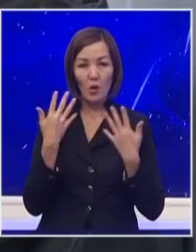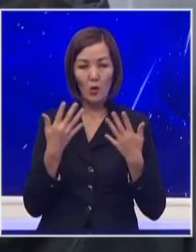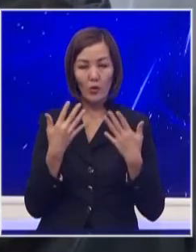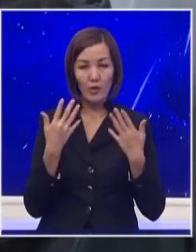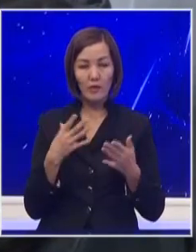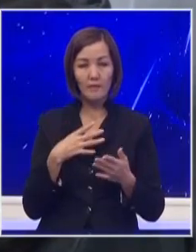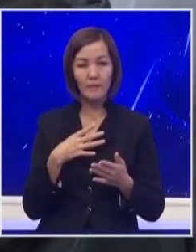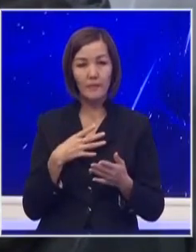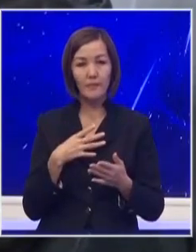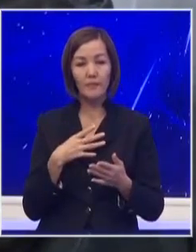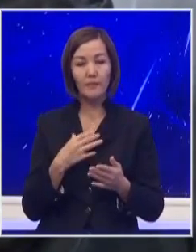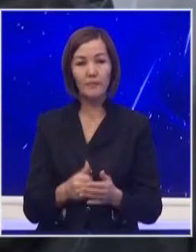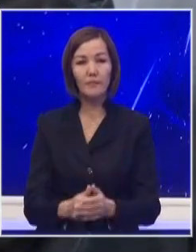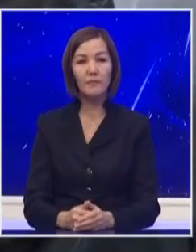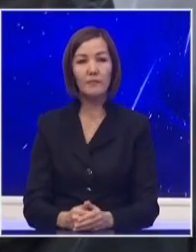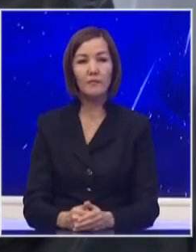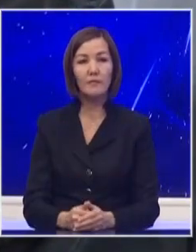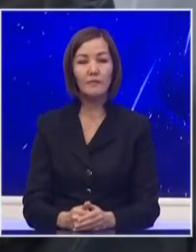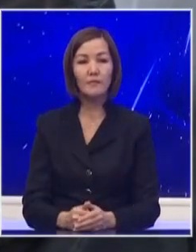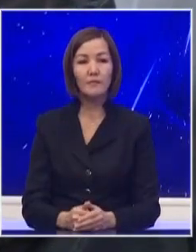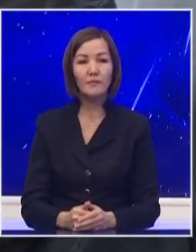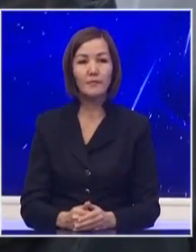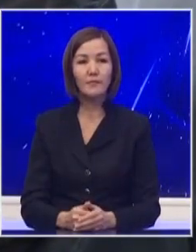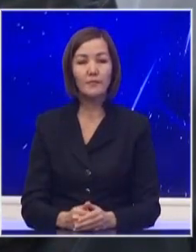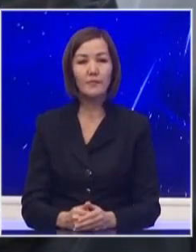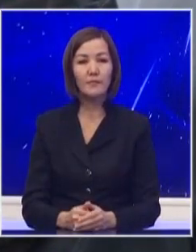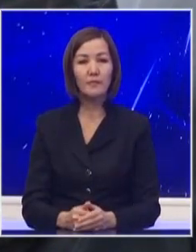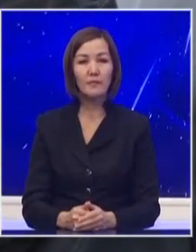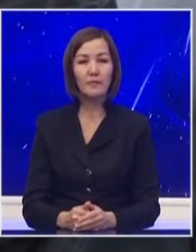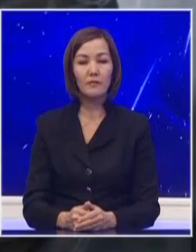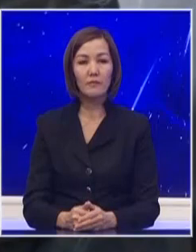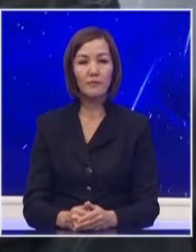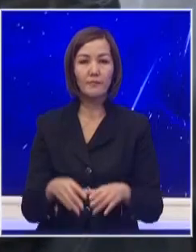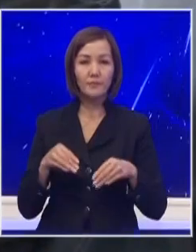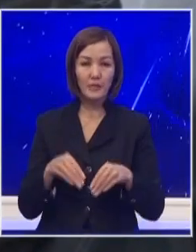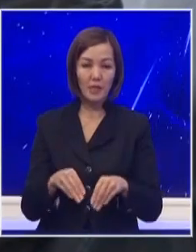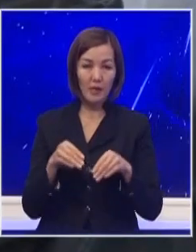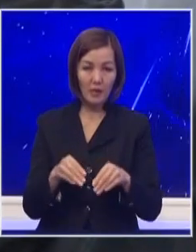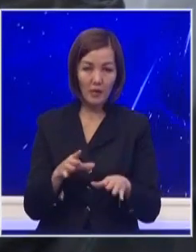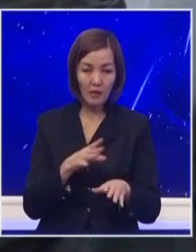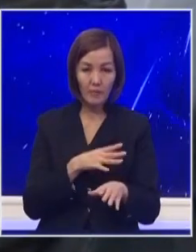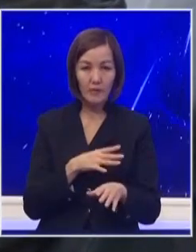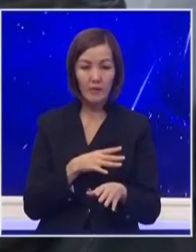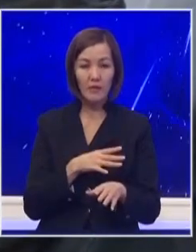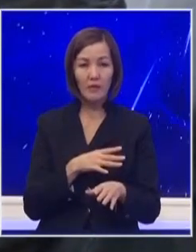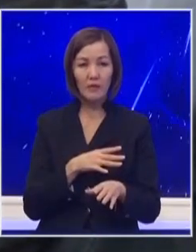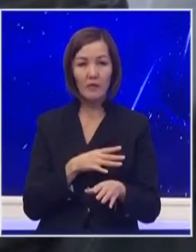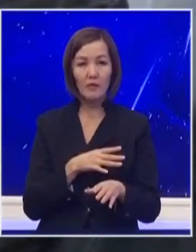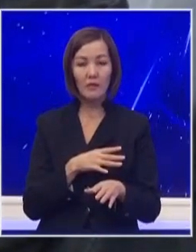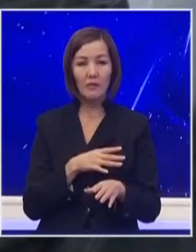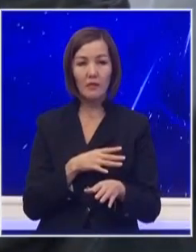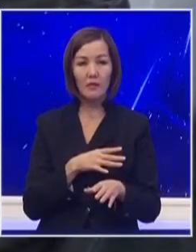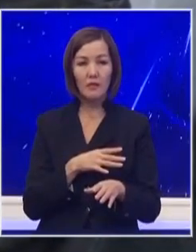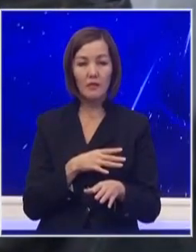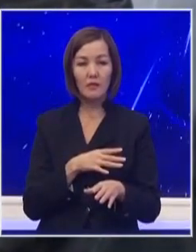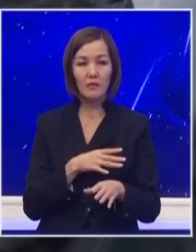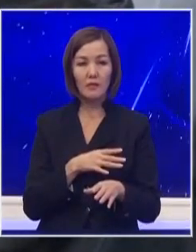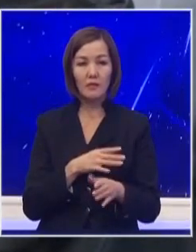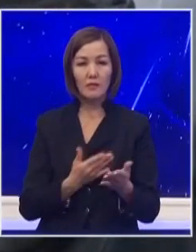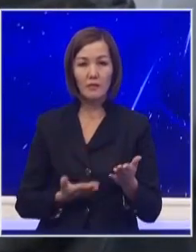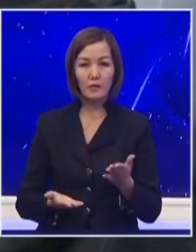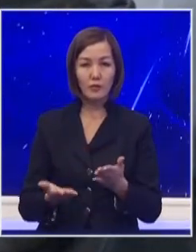гектар жерге биыл жаңа тұқым сеуіп 52 центнерден өнім алып отырмыз. Жер жыртып, дән егіп, бел